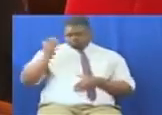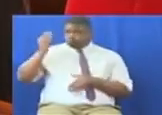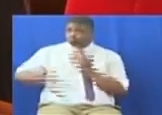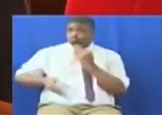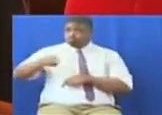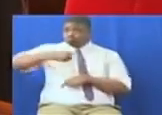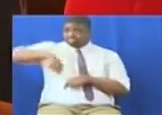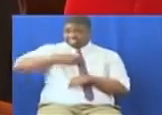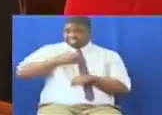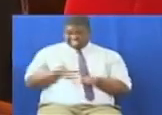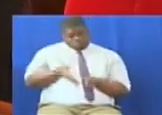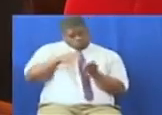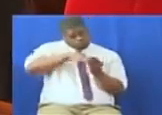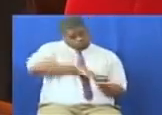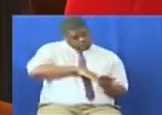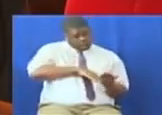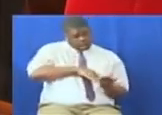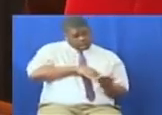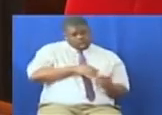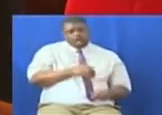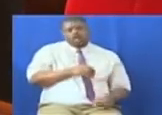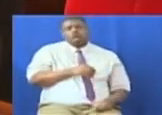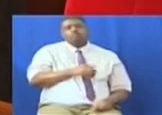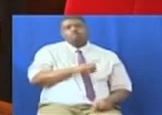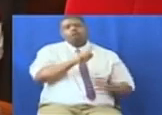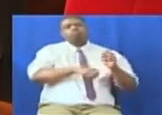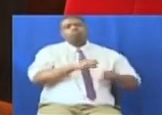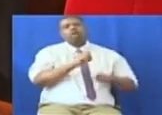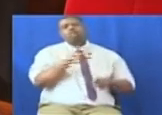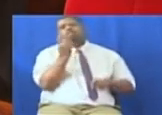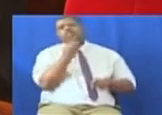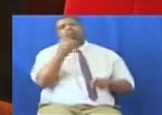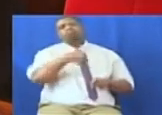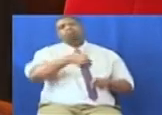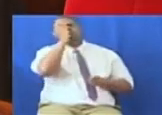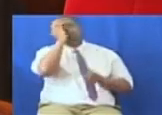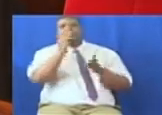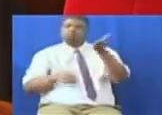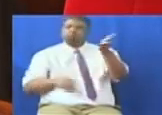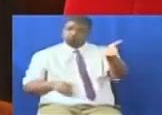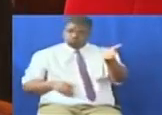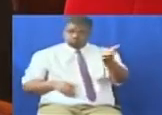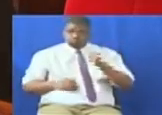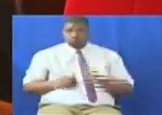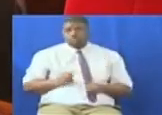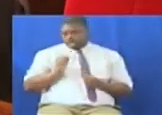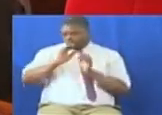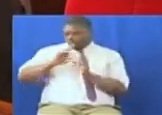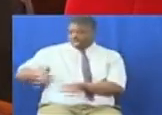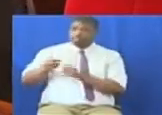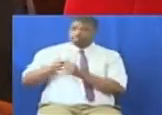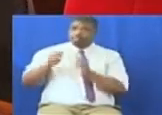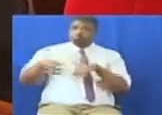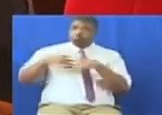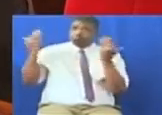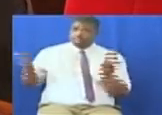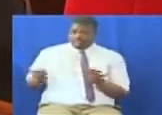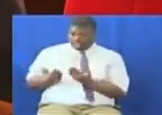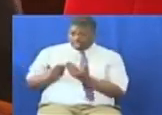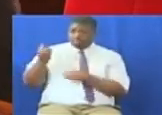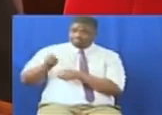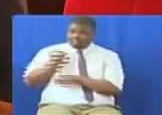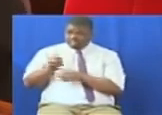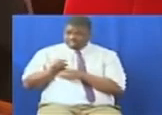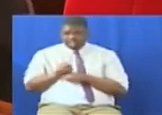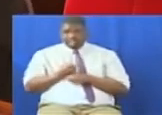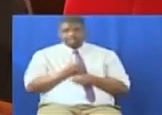kujibu mbele ya Mwenyezi Mungu ambaye yeye ndio anataka tuwe wacha Mungu. Mbali na mambo ya duniani tunayoyafanya katika